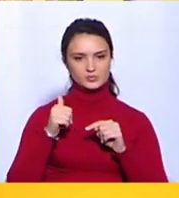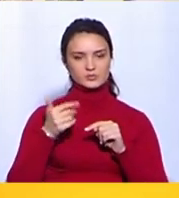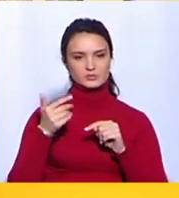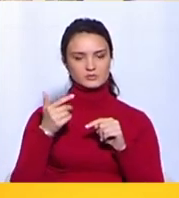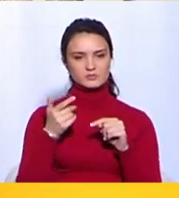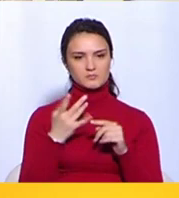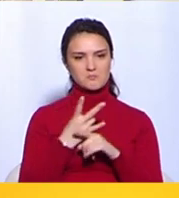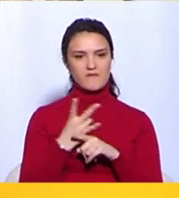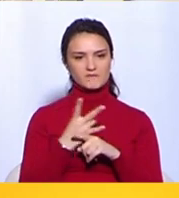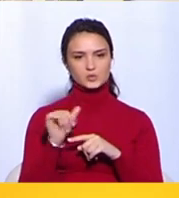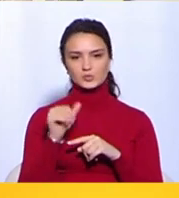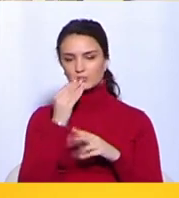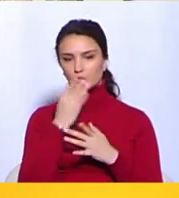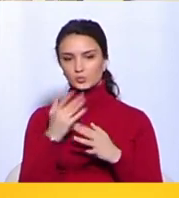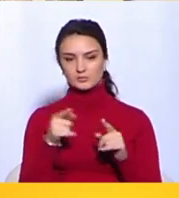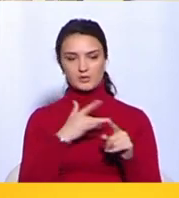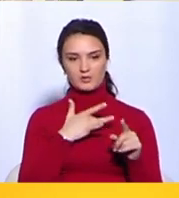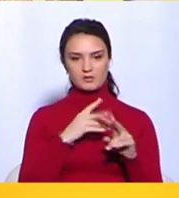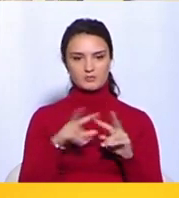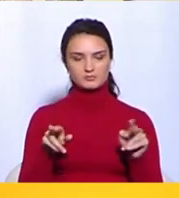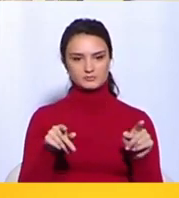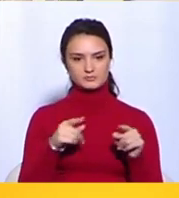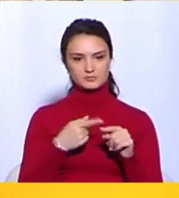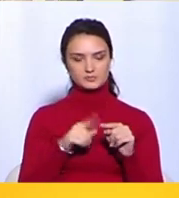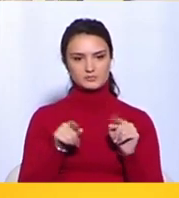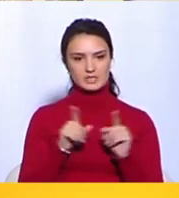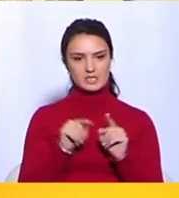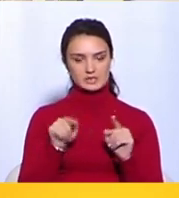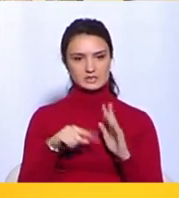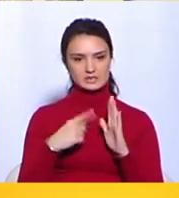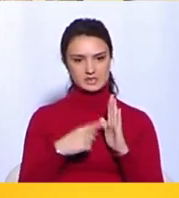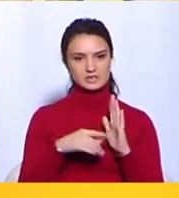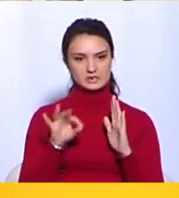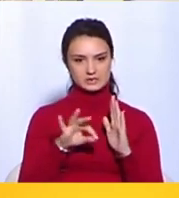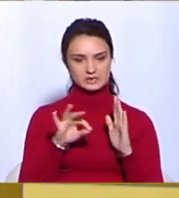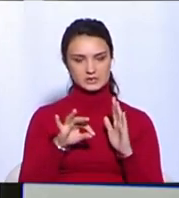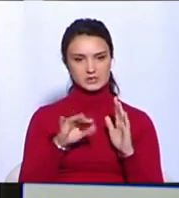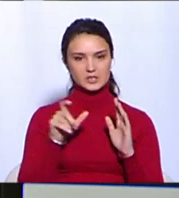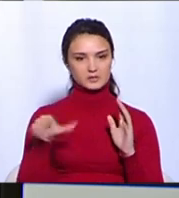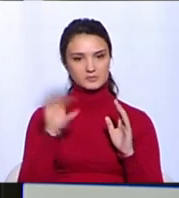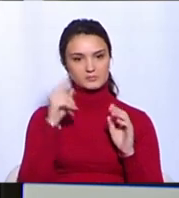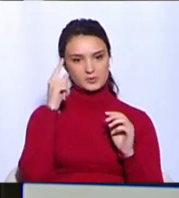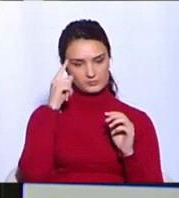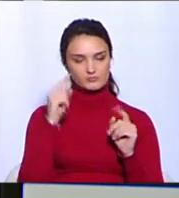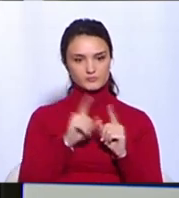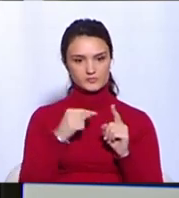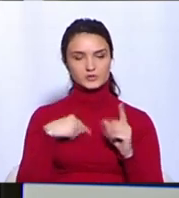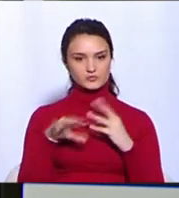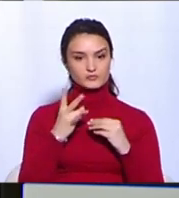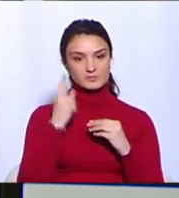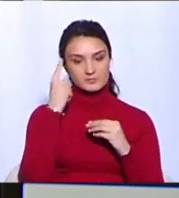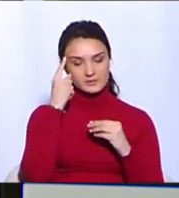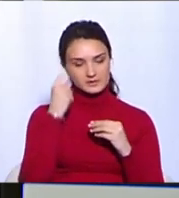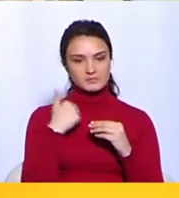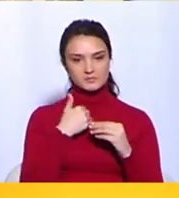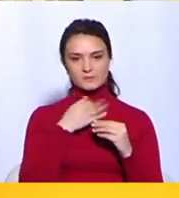მიაღწევდნენ მავნე ცუდი პროდუქტებით. ეს იმას ნიშნავს, რომ ასეთ საკითხებზე სამყარო დაფიქრდა უკვე, ჩვენს გმართებს დაფიქრება